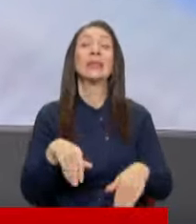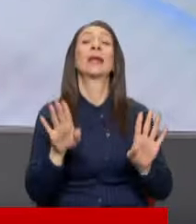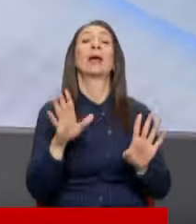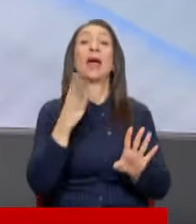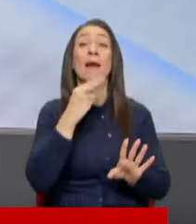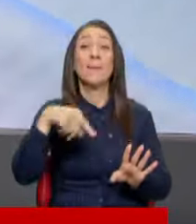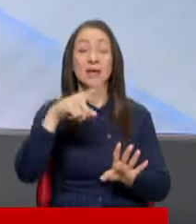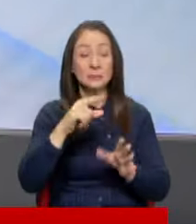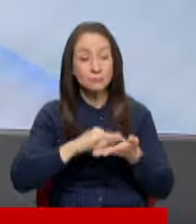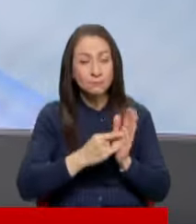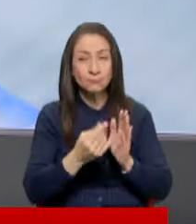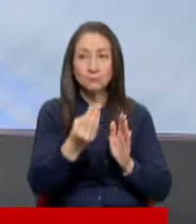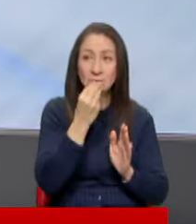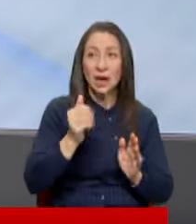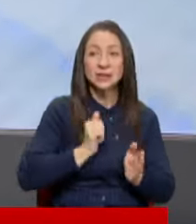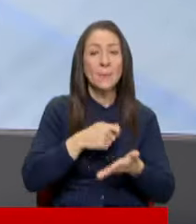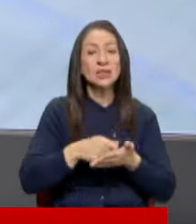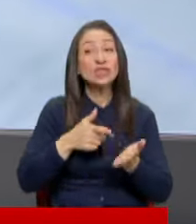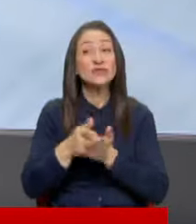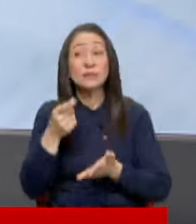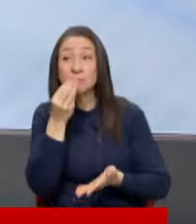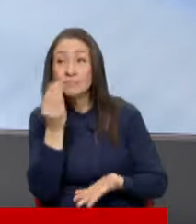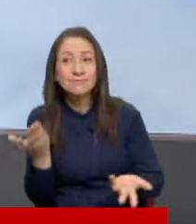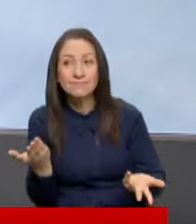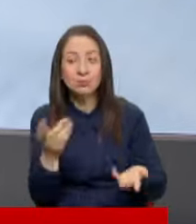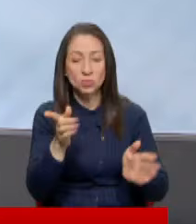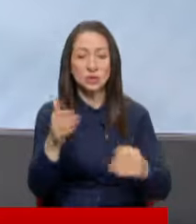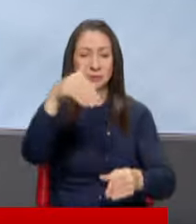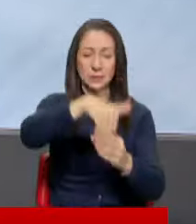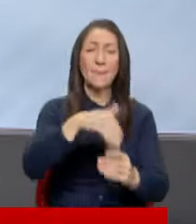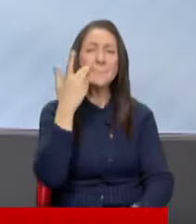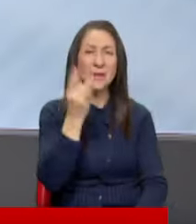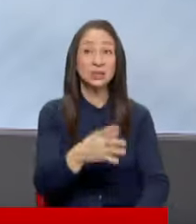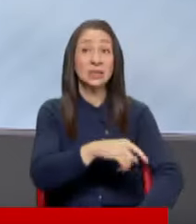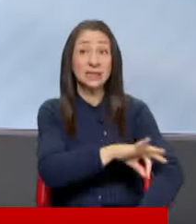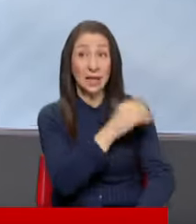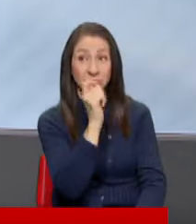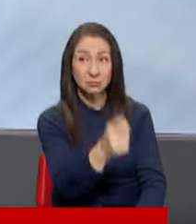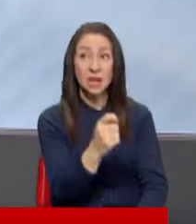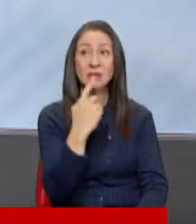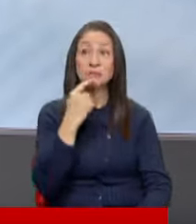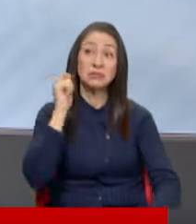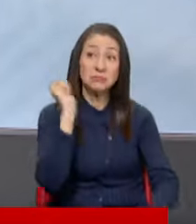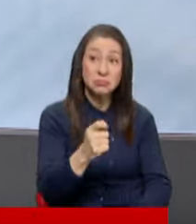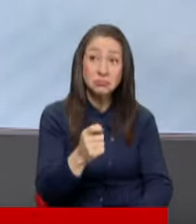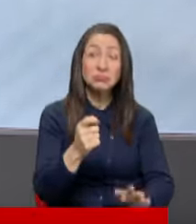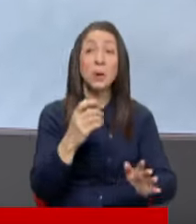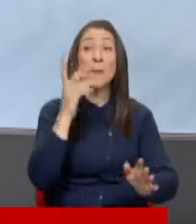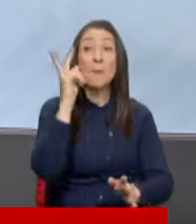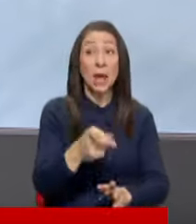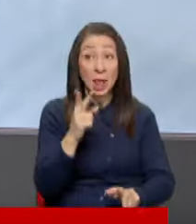emeklinin geçimi asgari ücretlerinin çiftçinin geçimi bu sandıkta belli olur sarı kartlar Kırmızı kartlar havada uçar mı